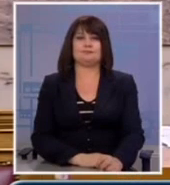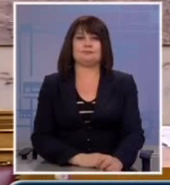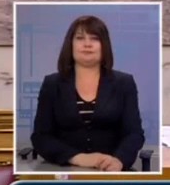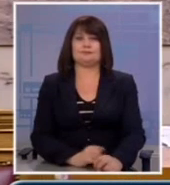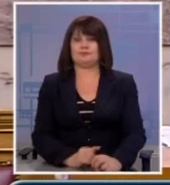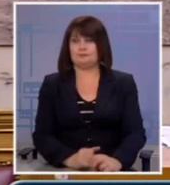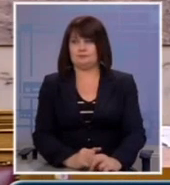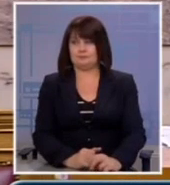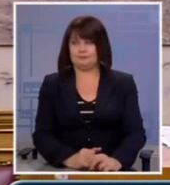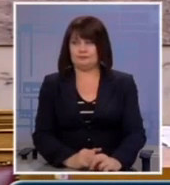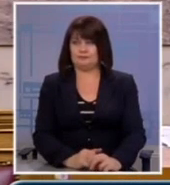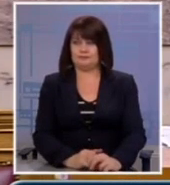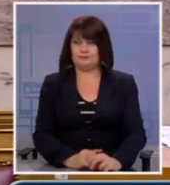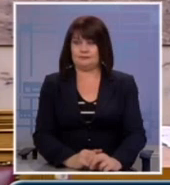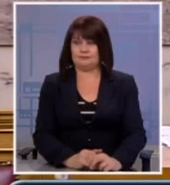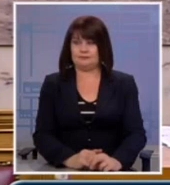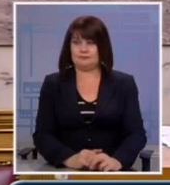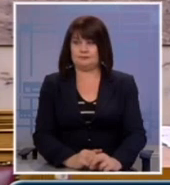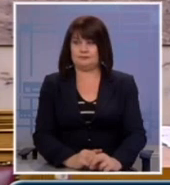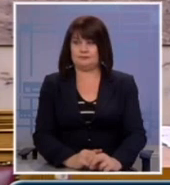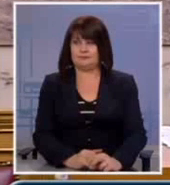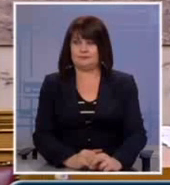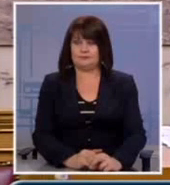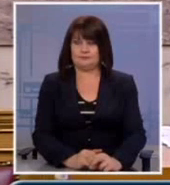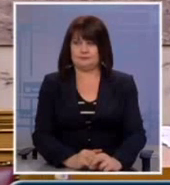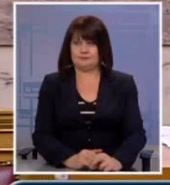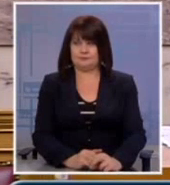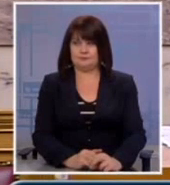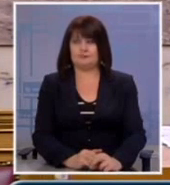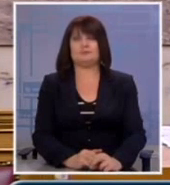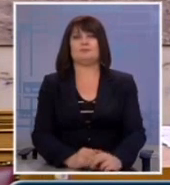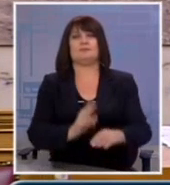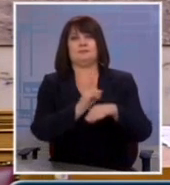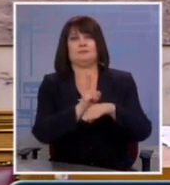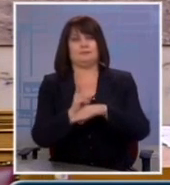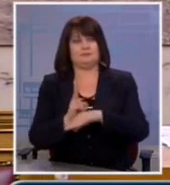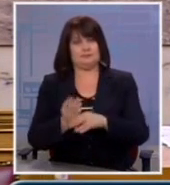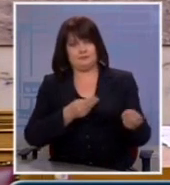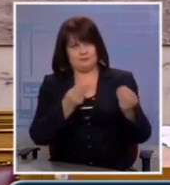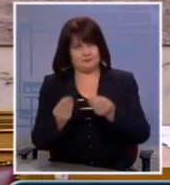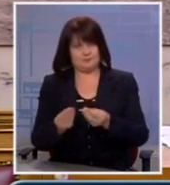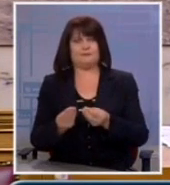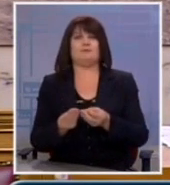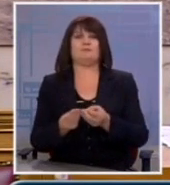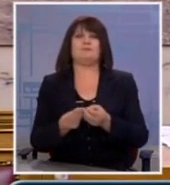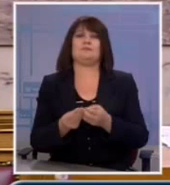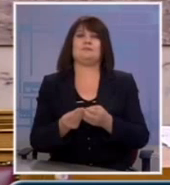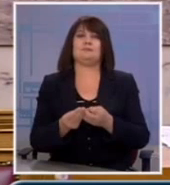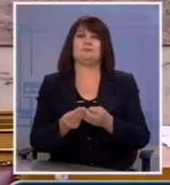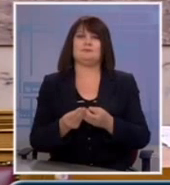Κύριε Βούτση, σας ευχαριστούμε. Τα έγγραφα τα οποία καταθέσατε